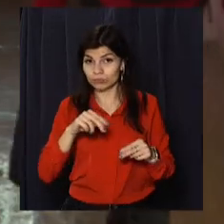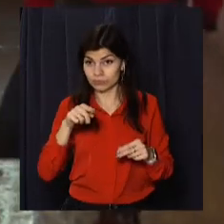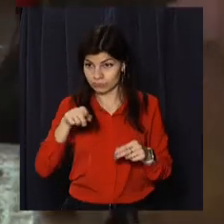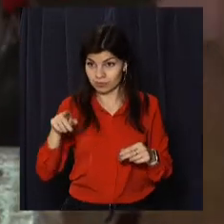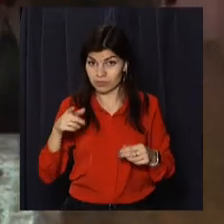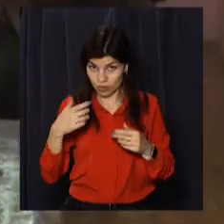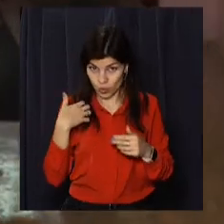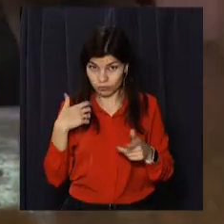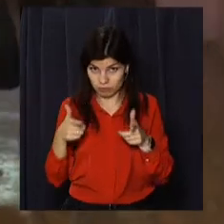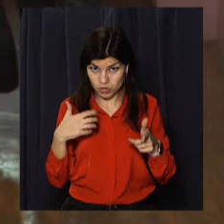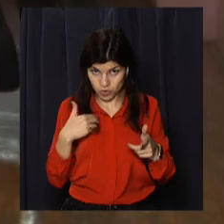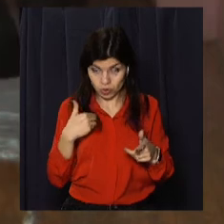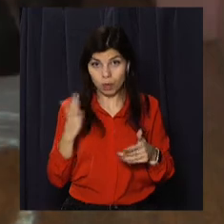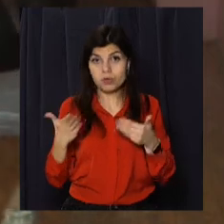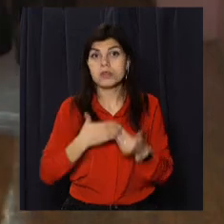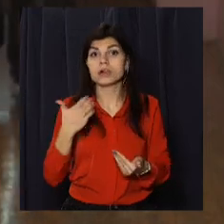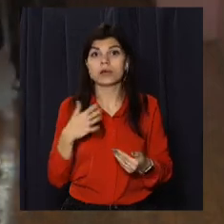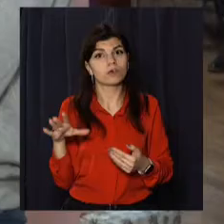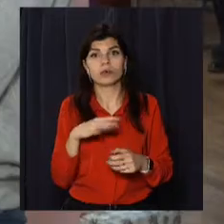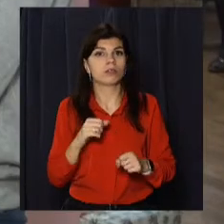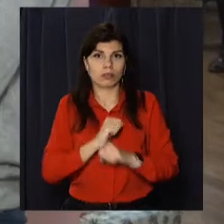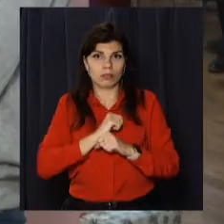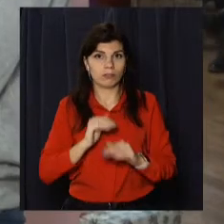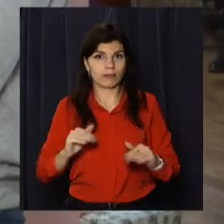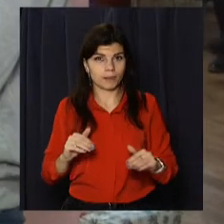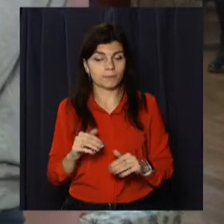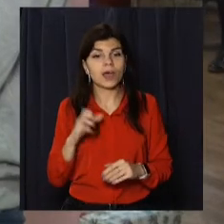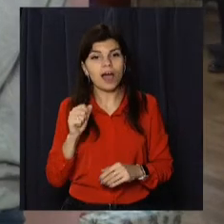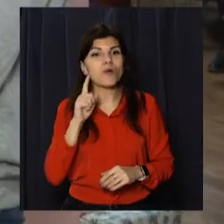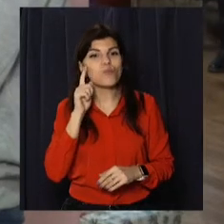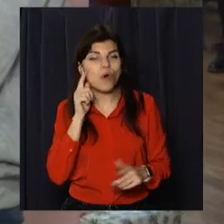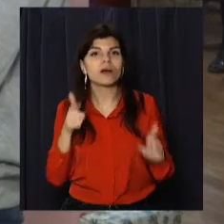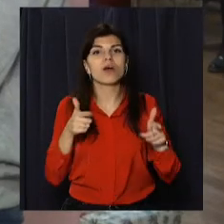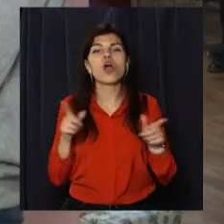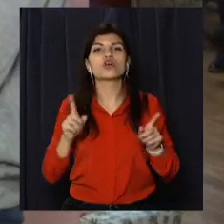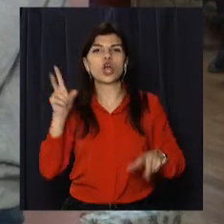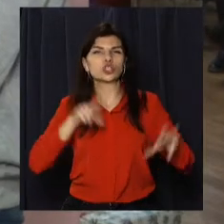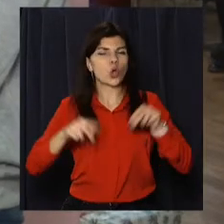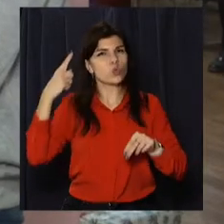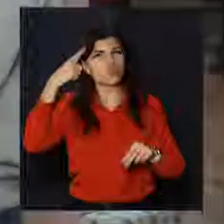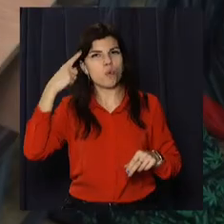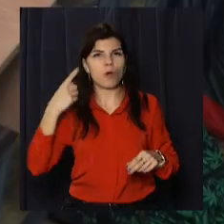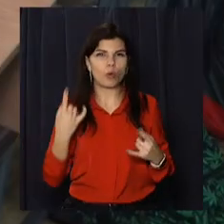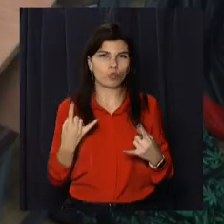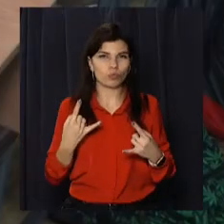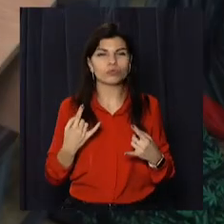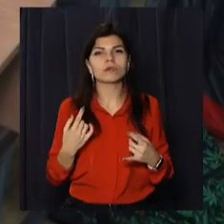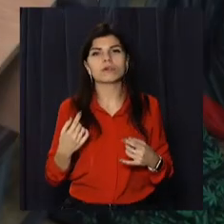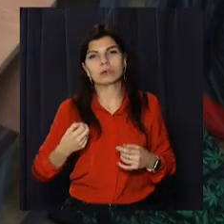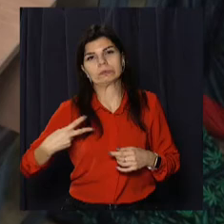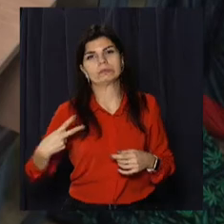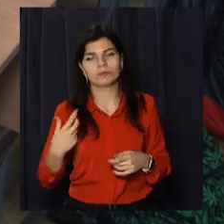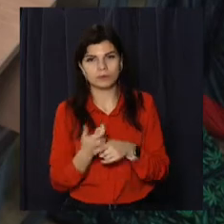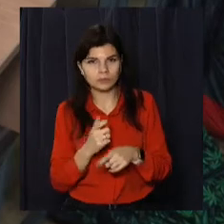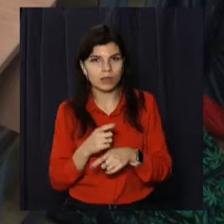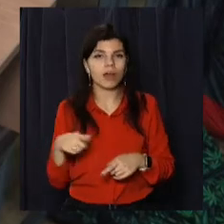до адмінвідповідальності, ну, це не дуже круто. Молодь лається, бо вважає це круто, каже викладачка. До того ж, у підлітків